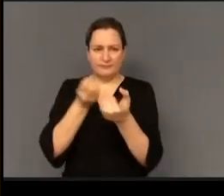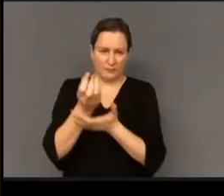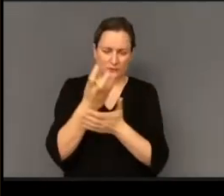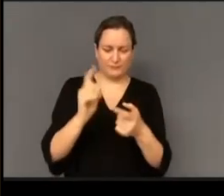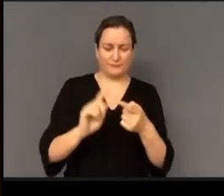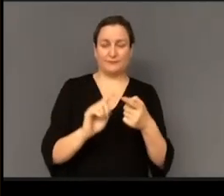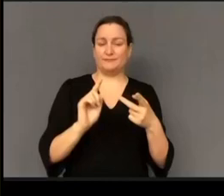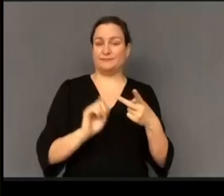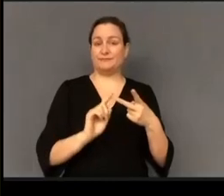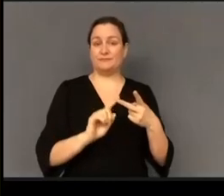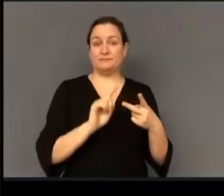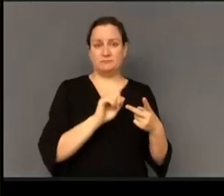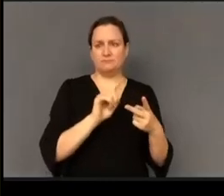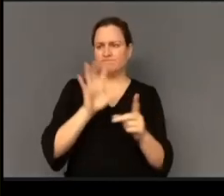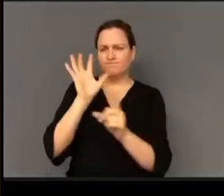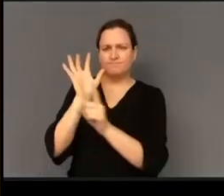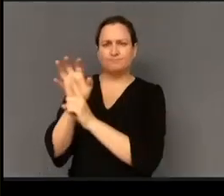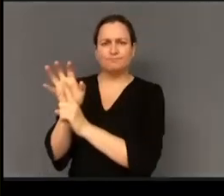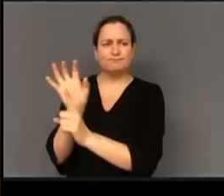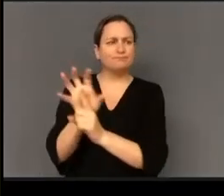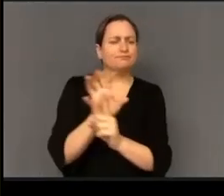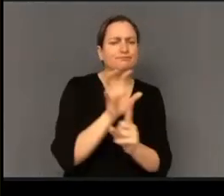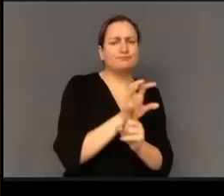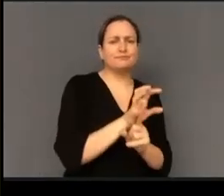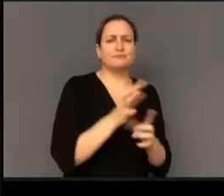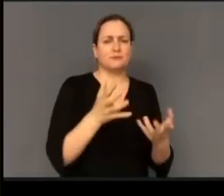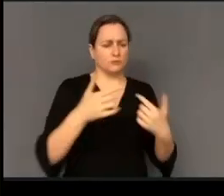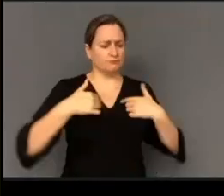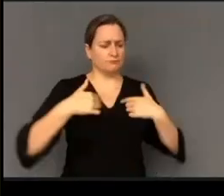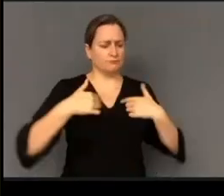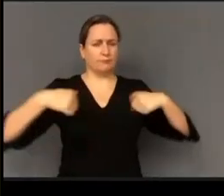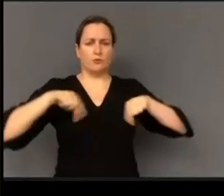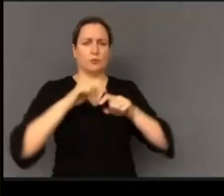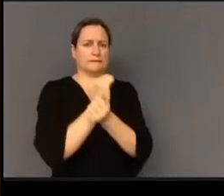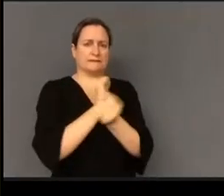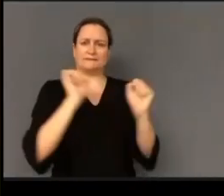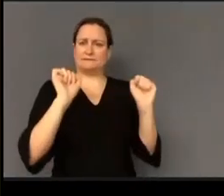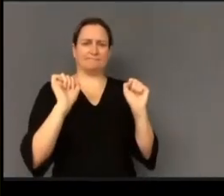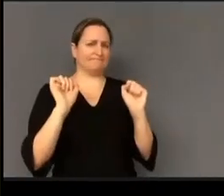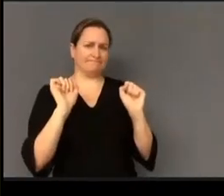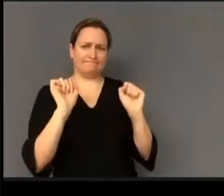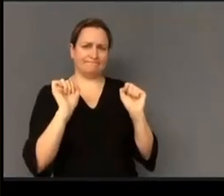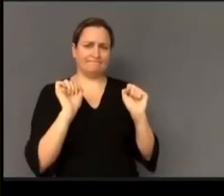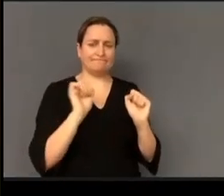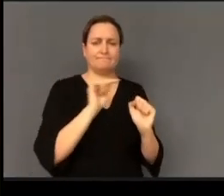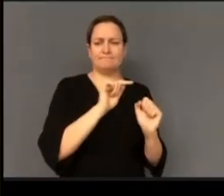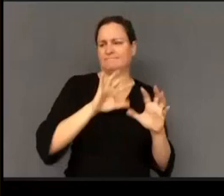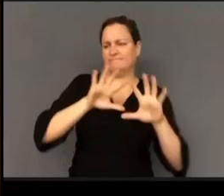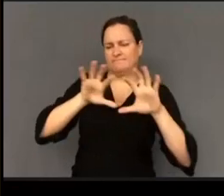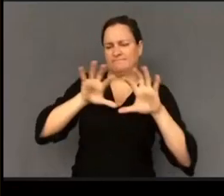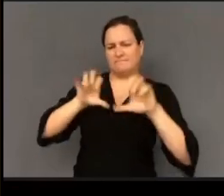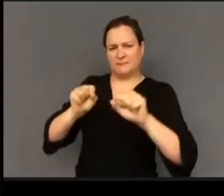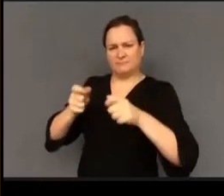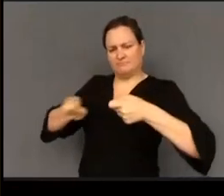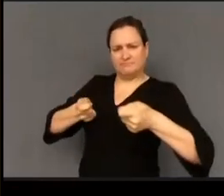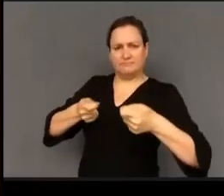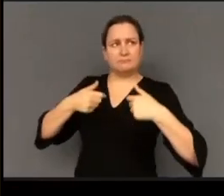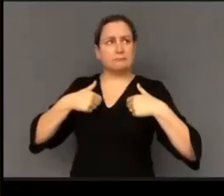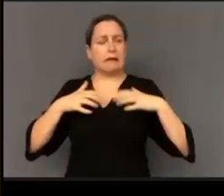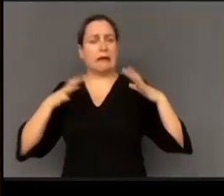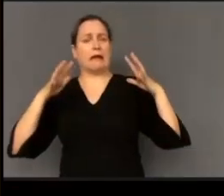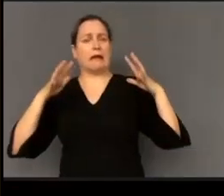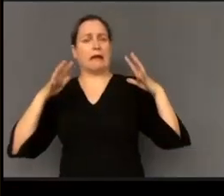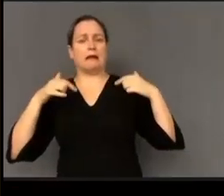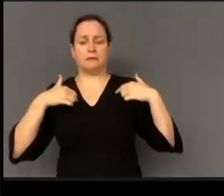課題を生んできたのも事実でありますそれらの負の側面に